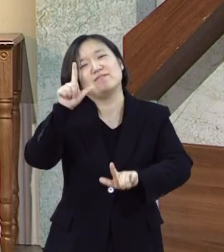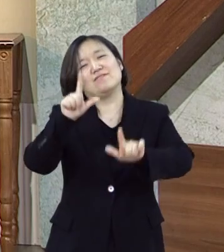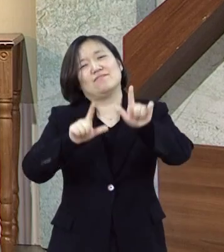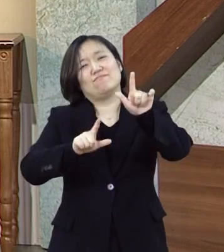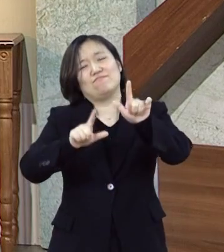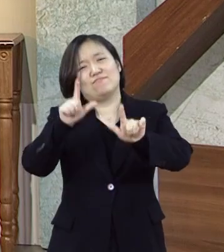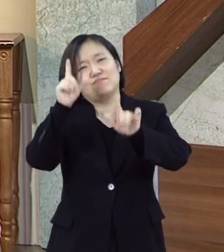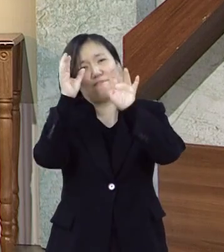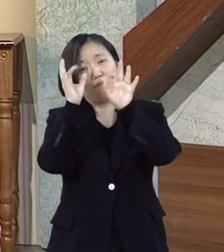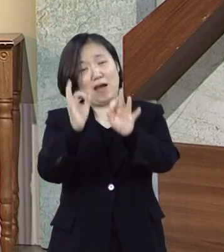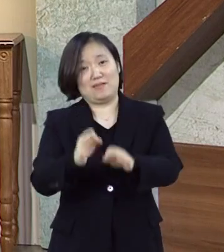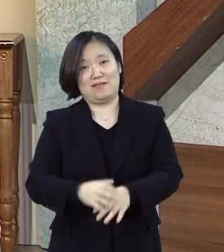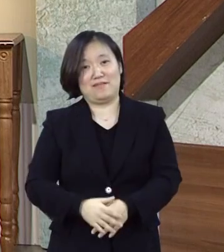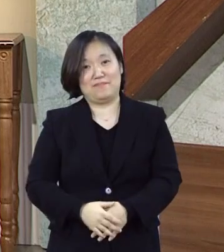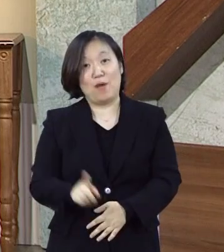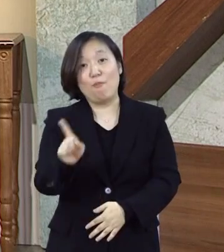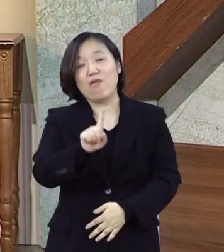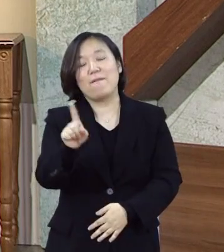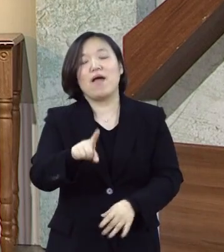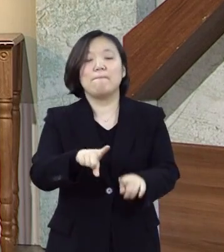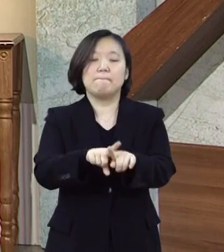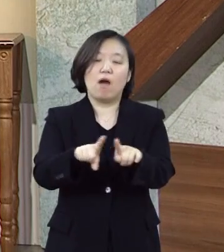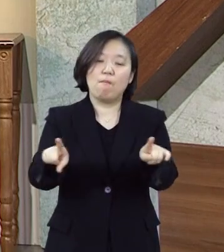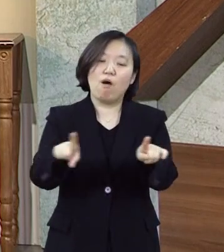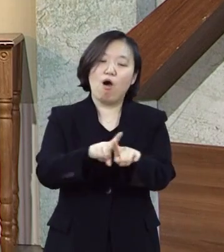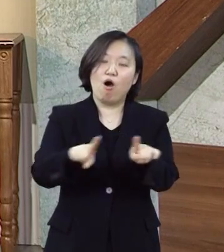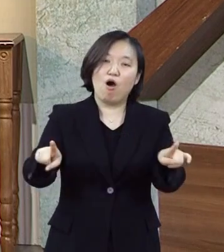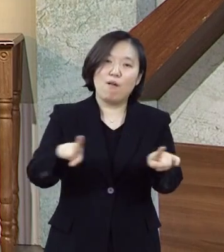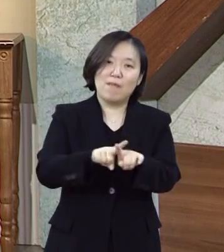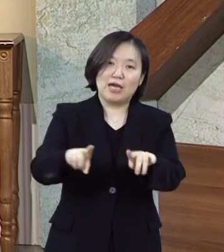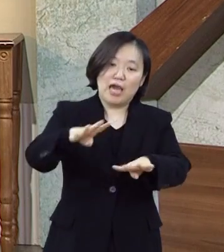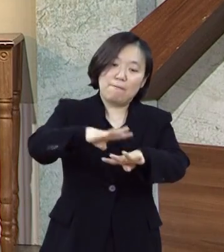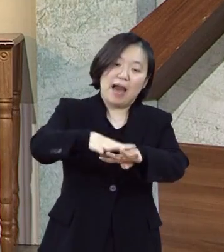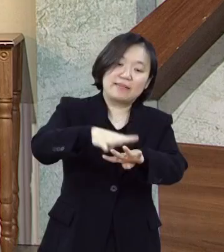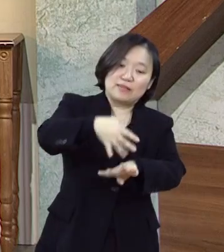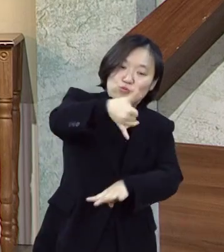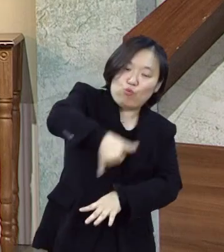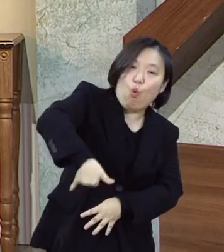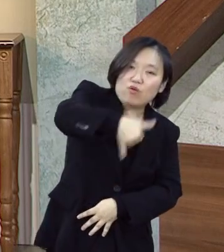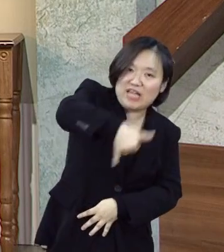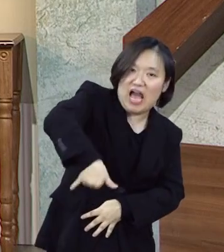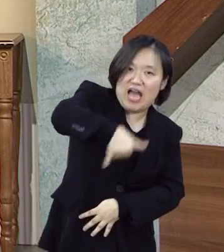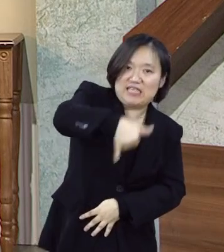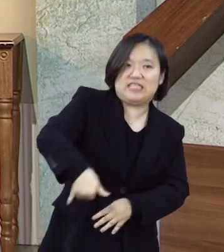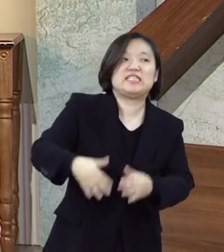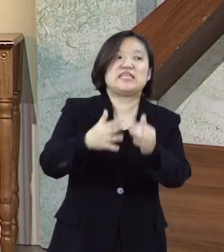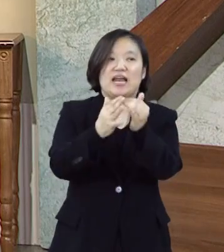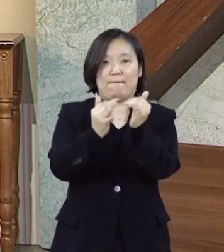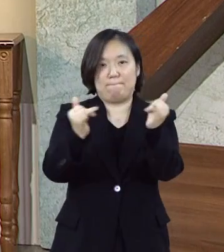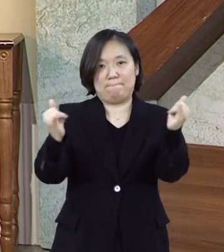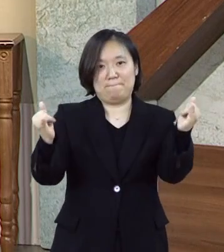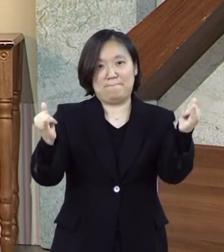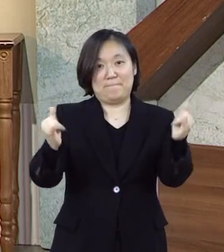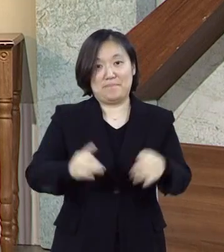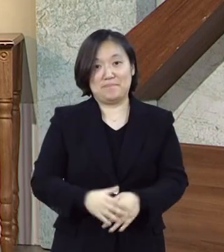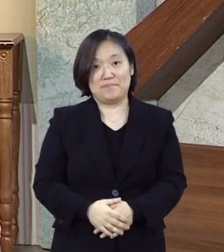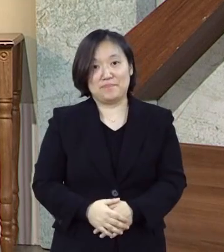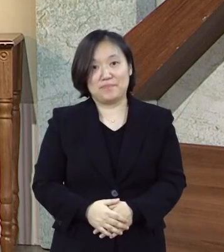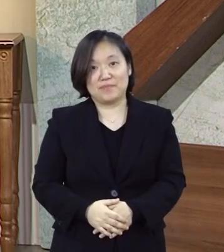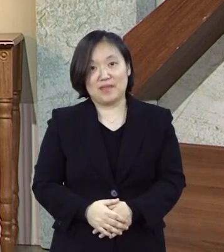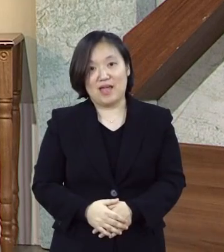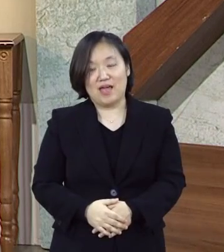그냥 평범한 농부였다고 합니다. 이 평범한 농부였을 때